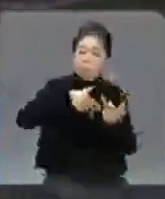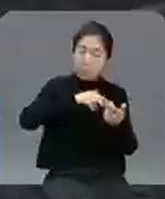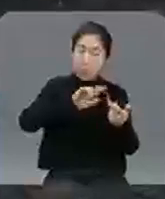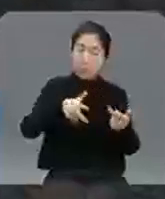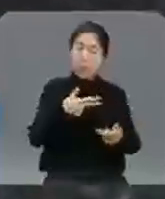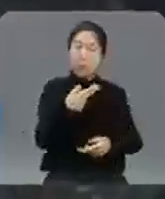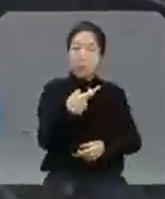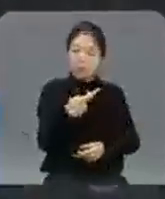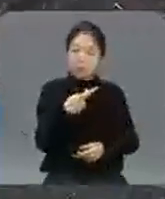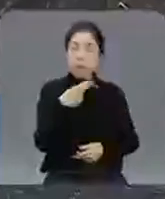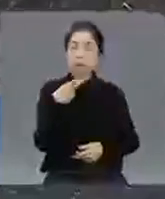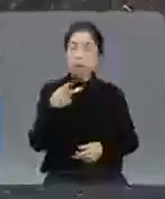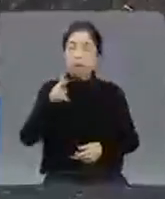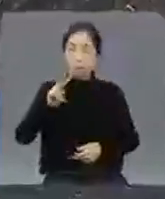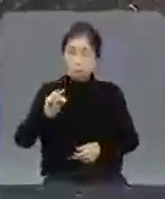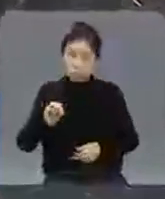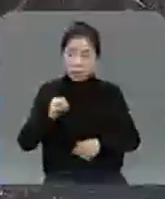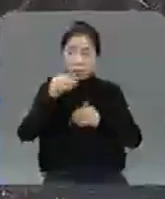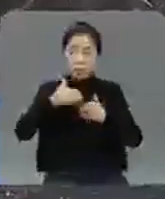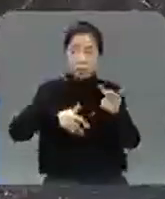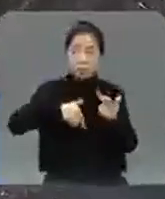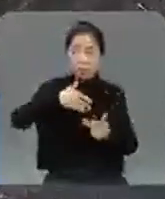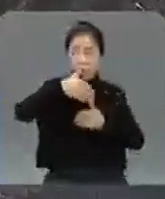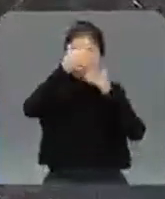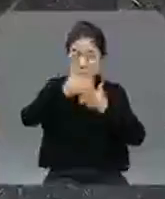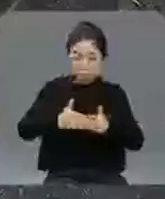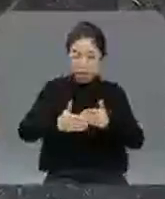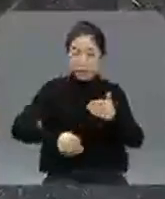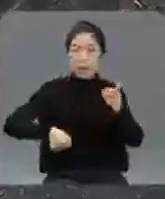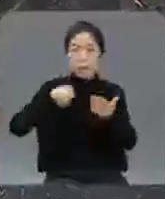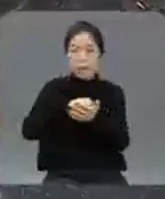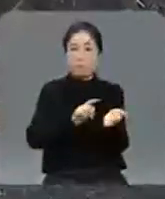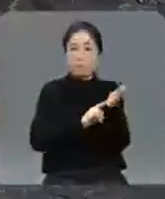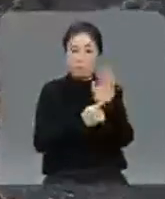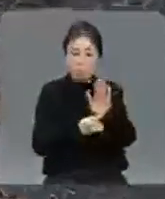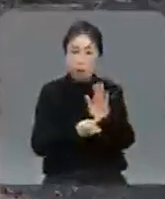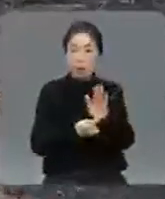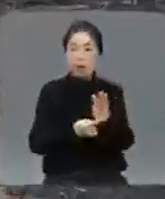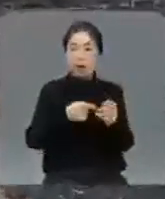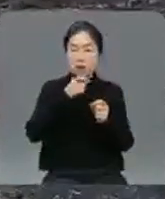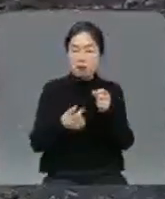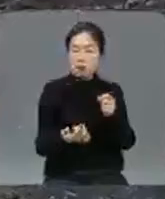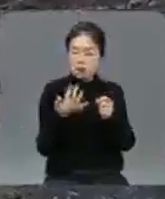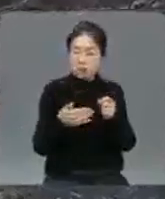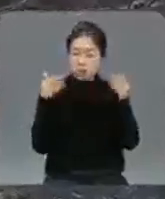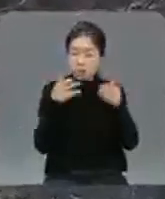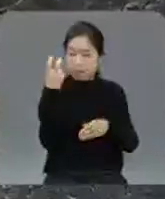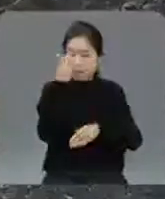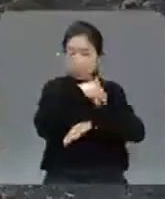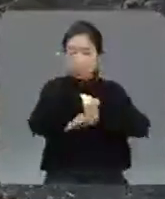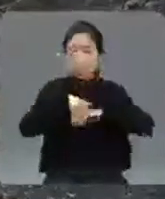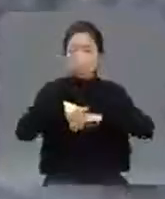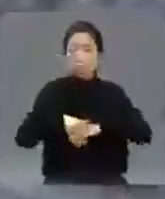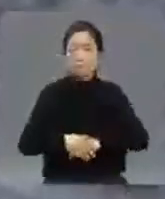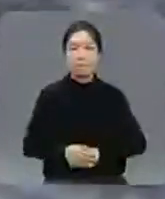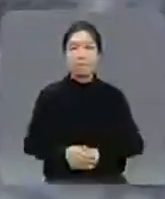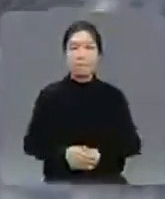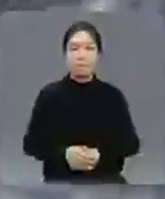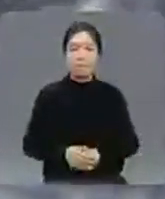71km 구간을 입산 통제 지역으로 지정 고시에 소각 행위 등을 집중 단속할 방침입니다